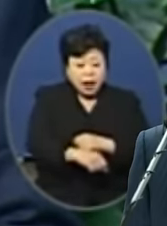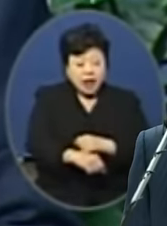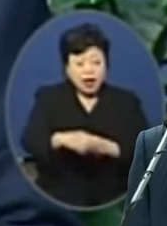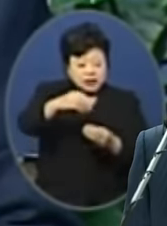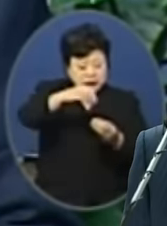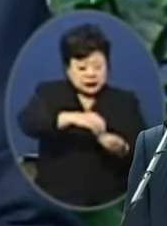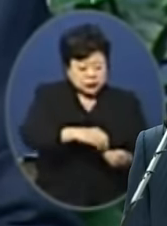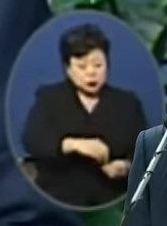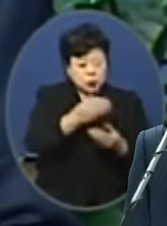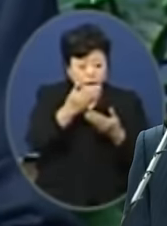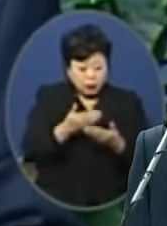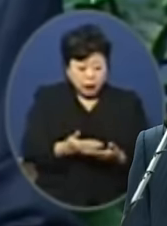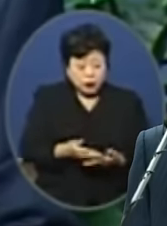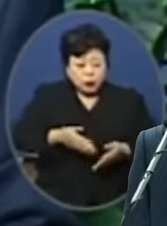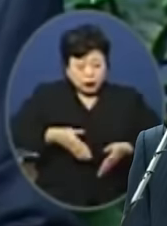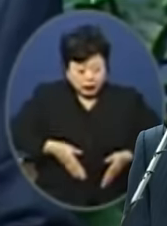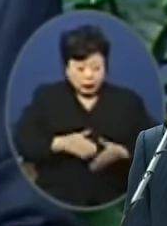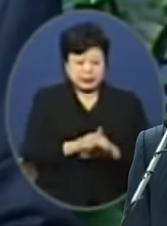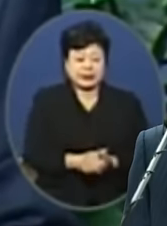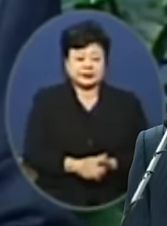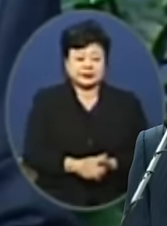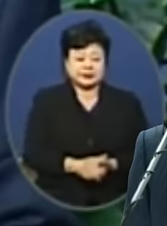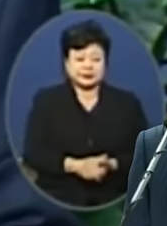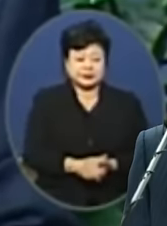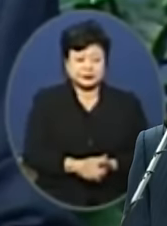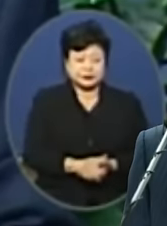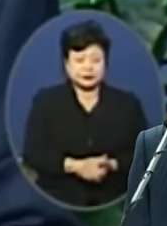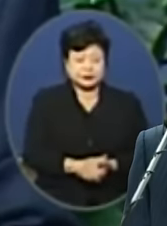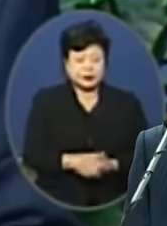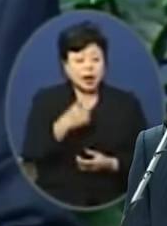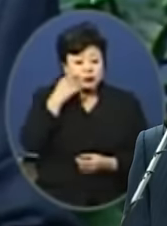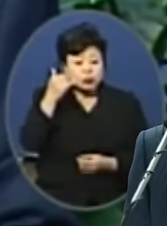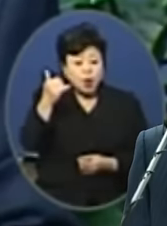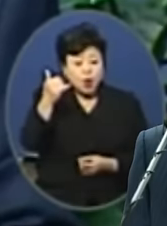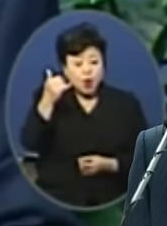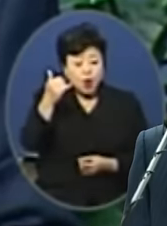상속으로 받고 태어난 것입니다. 부모를